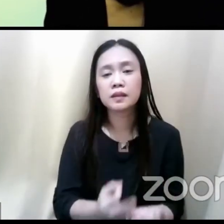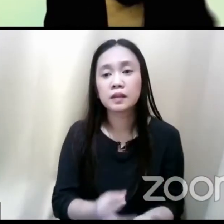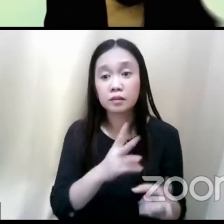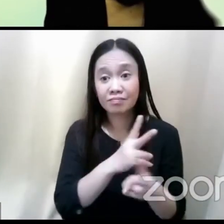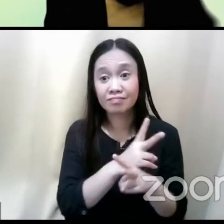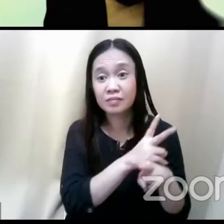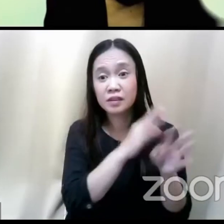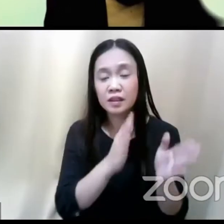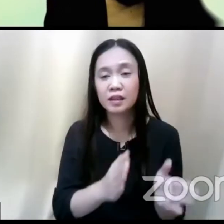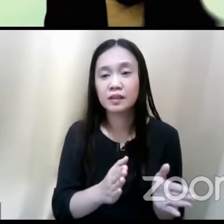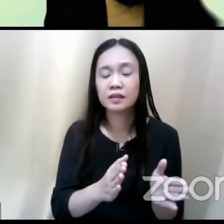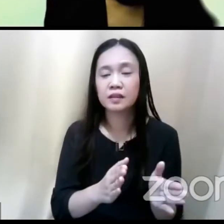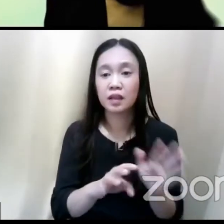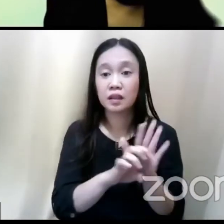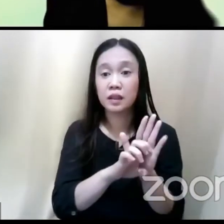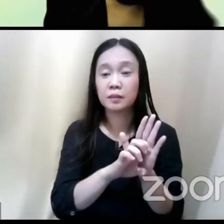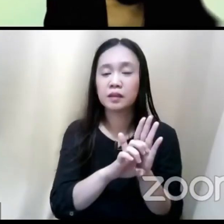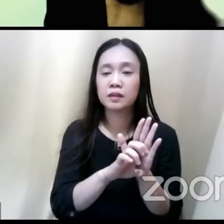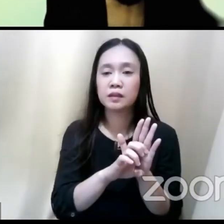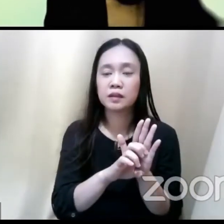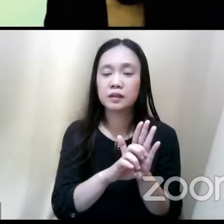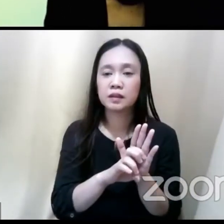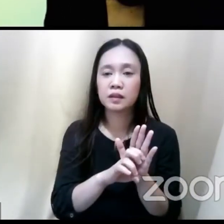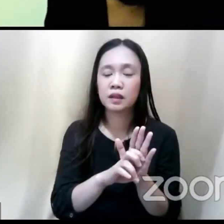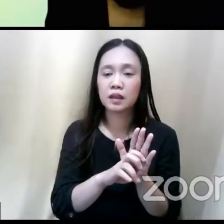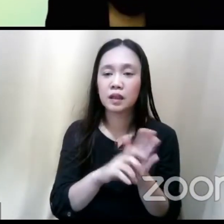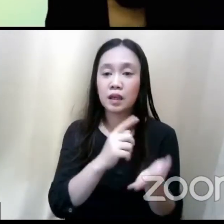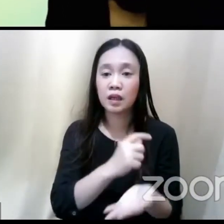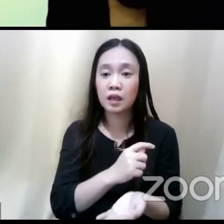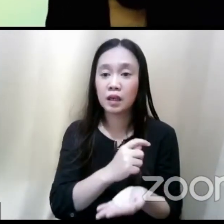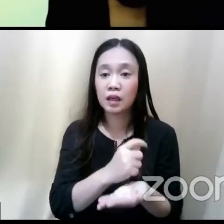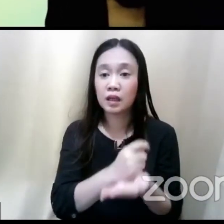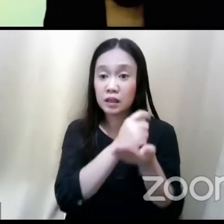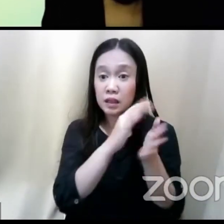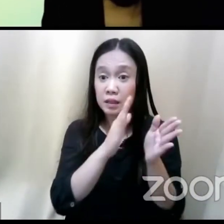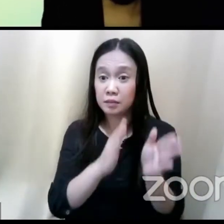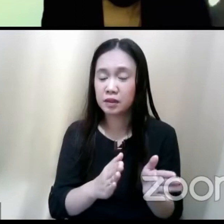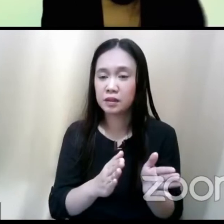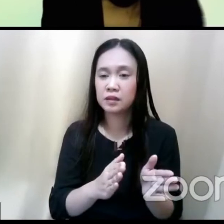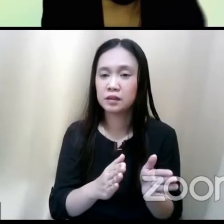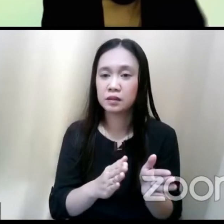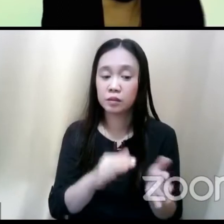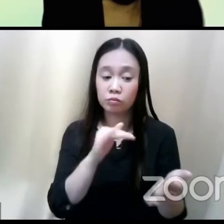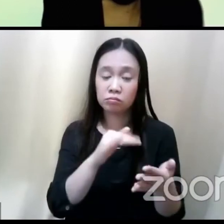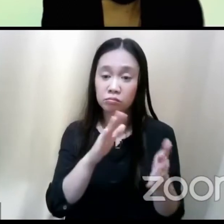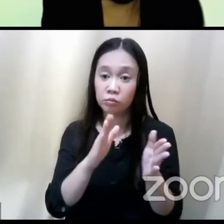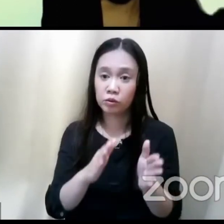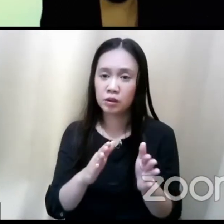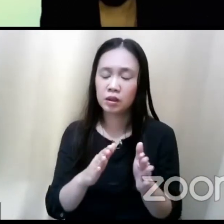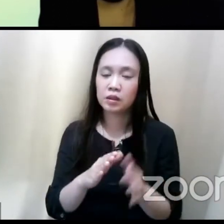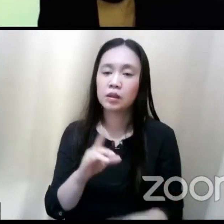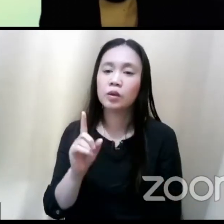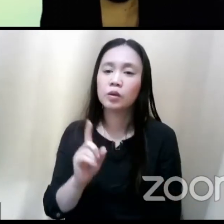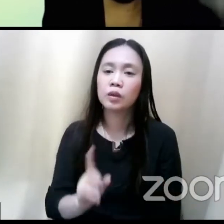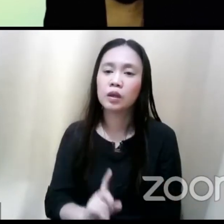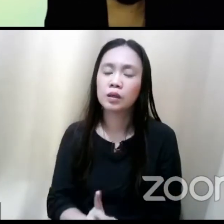caregiver or for example yung therapist nung student, no? Kung ano yung kanyang